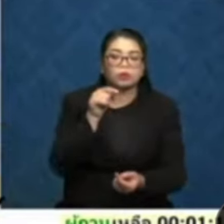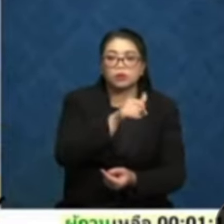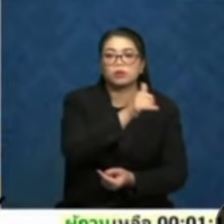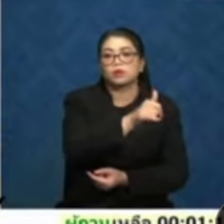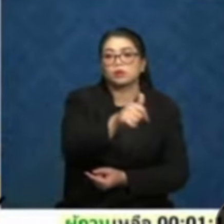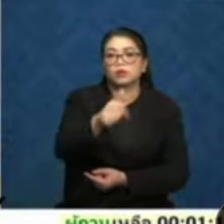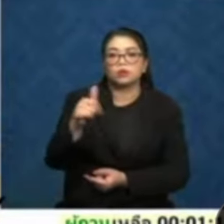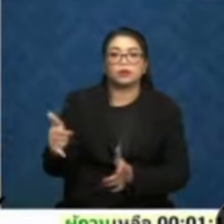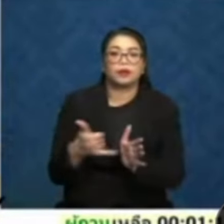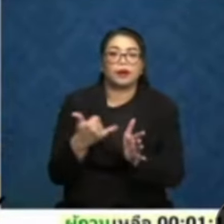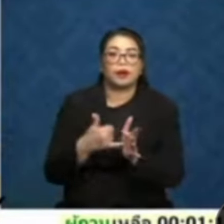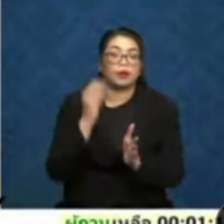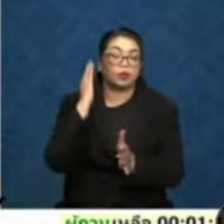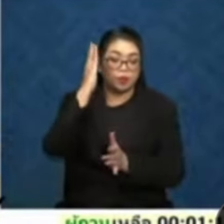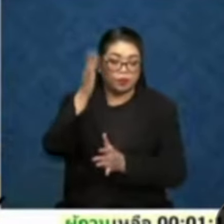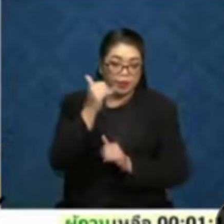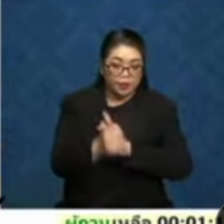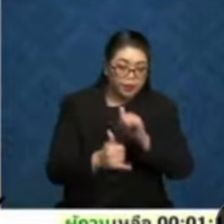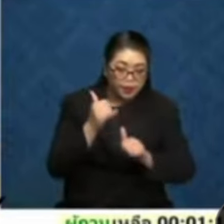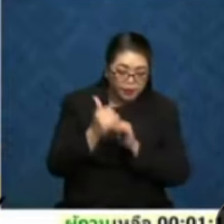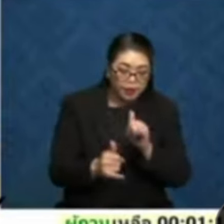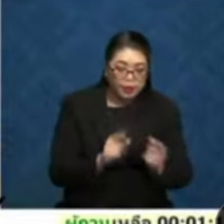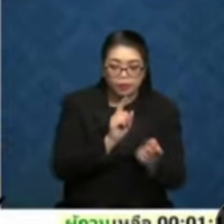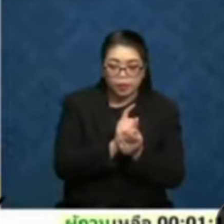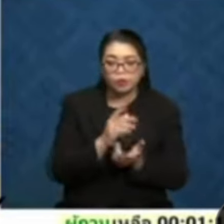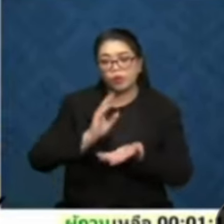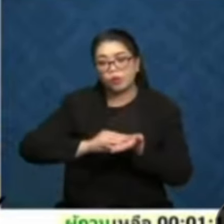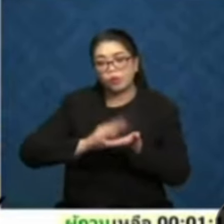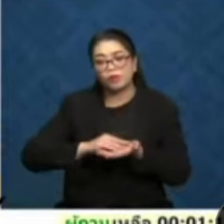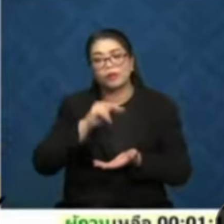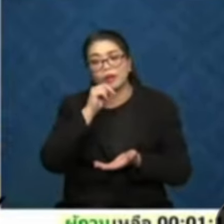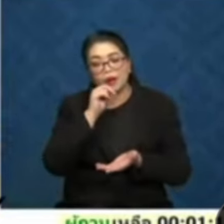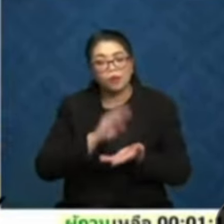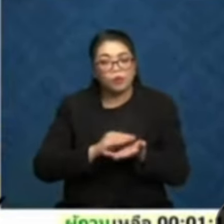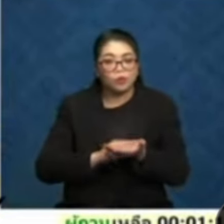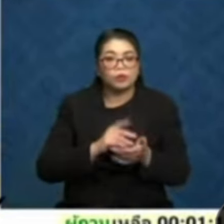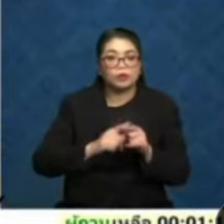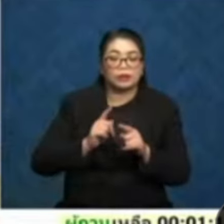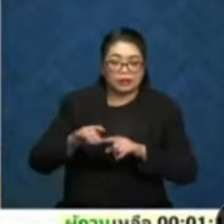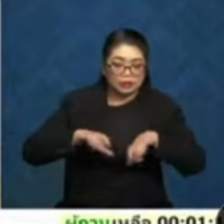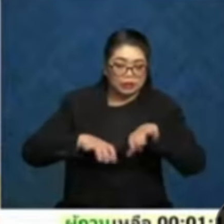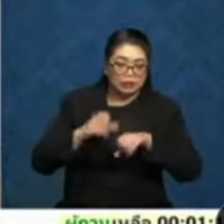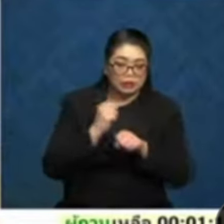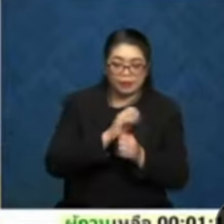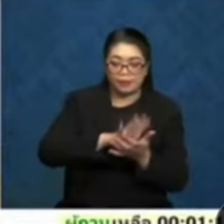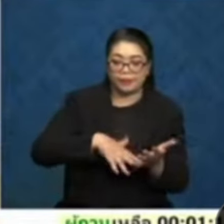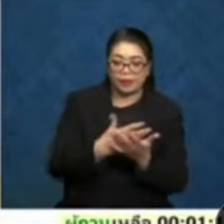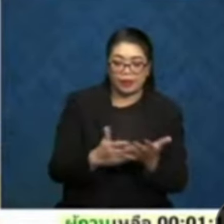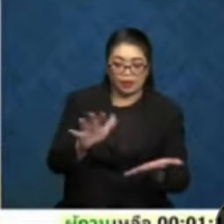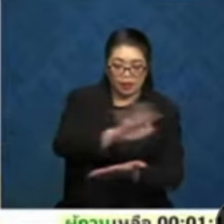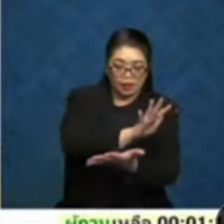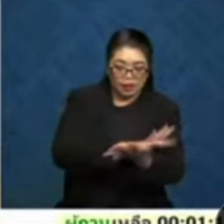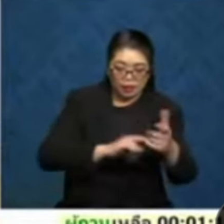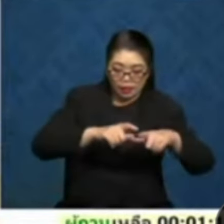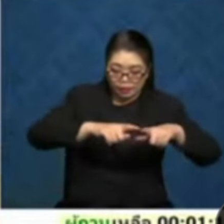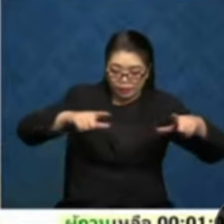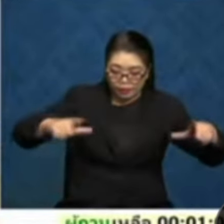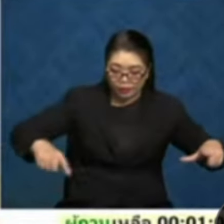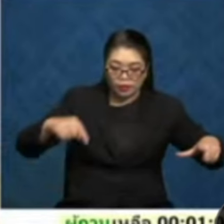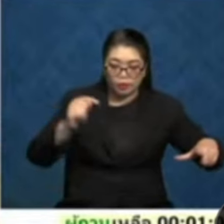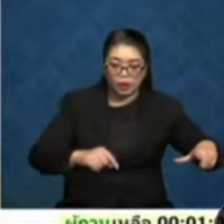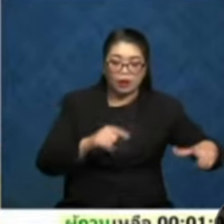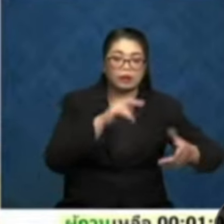ส่วนของป้องกันความสสูญเสียครับเมื่อเรามีข้อมูลน้ำข้อมูล GE codingที่ดีแล้วนะครับเราจะสามารถจัดทำแผนที่เสี่ยงภัยน้ำท่วม